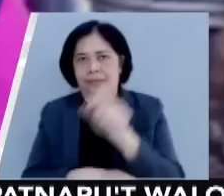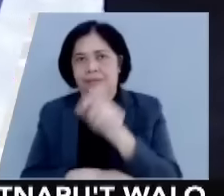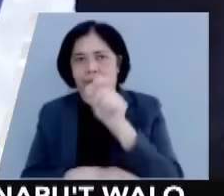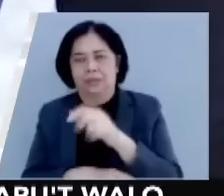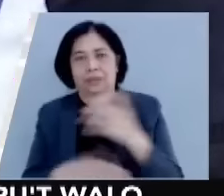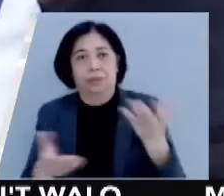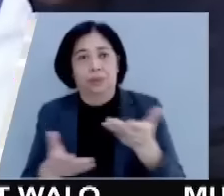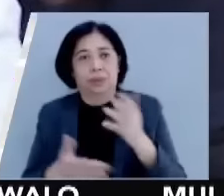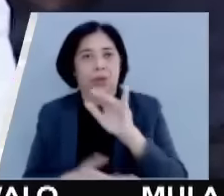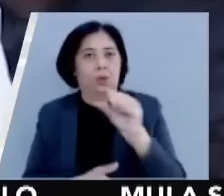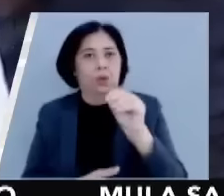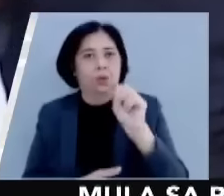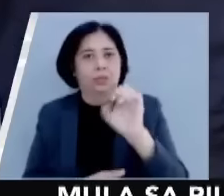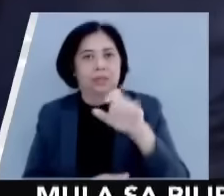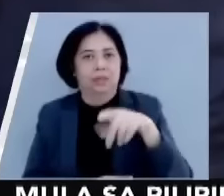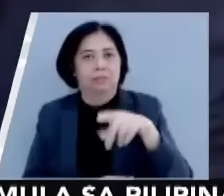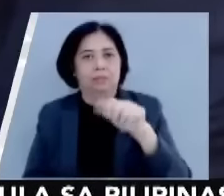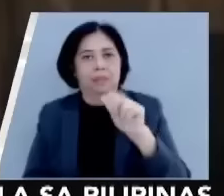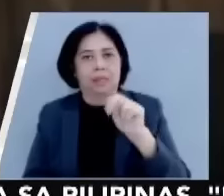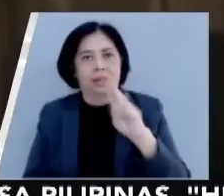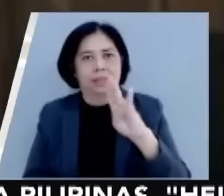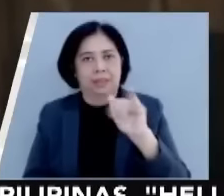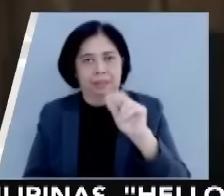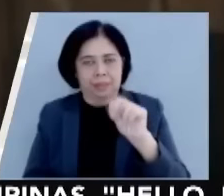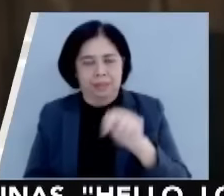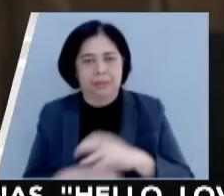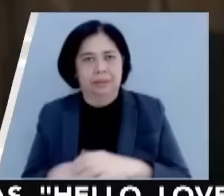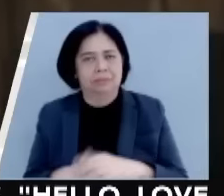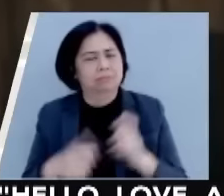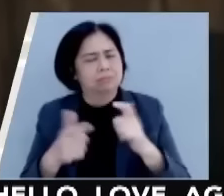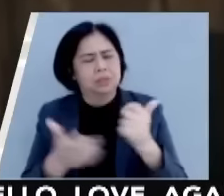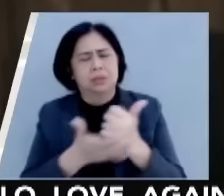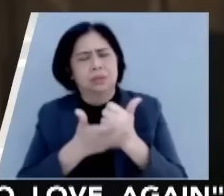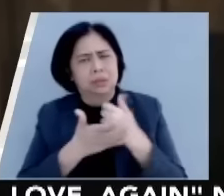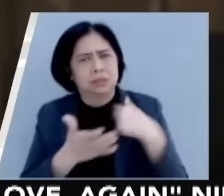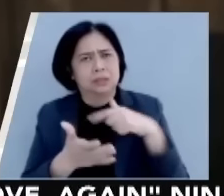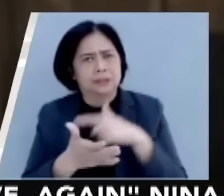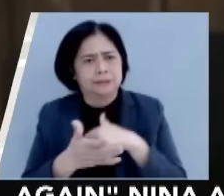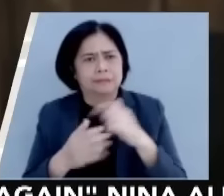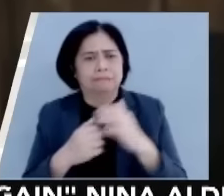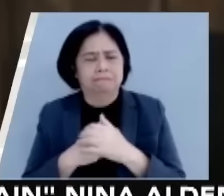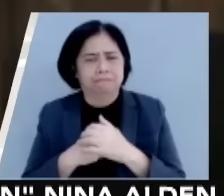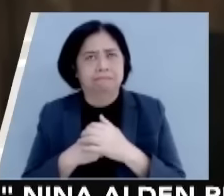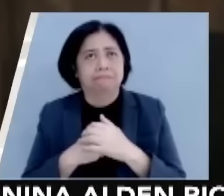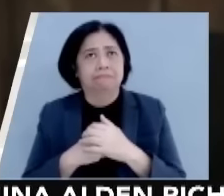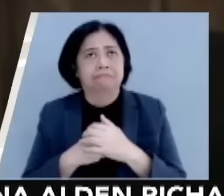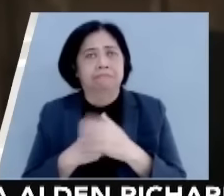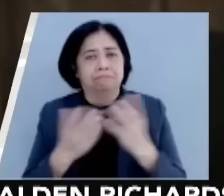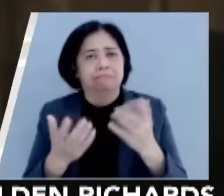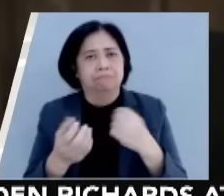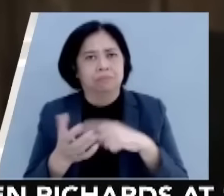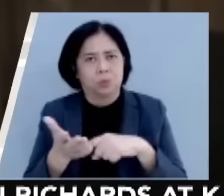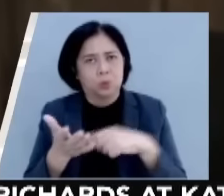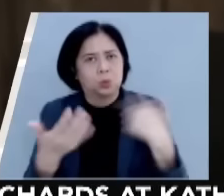Panganiban. Ang laking maitulong po nito sa amin. Dahil sa amin magama, ilang linggo na rin po ang bibilangin po sa amin.